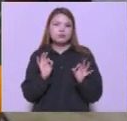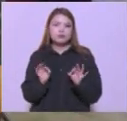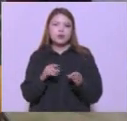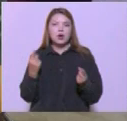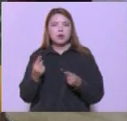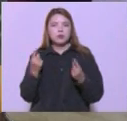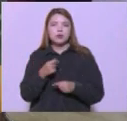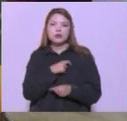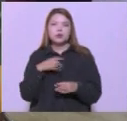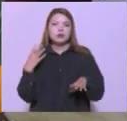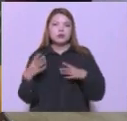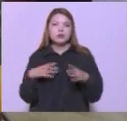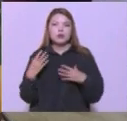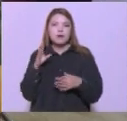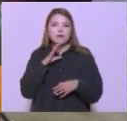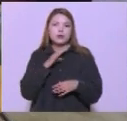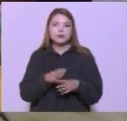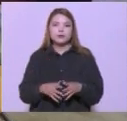обычная тренировка, просто в открытой воде.